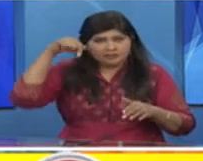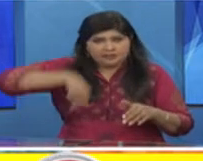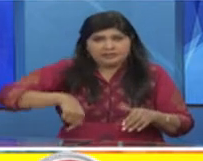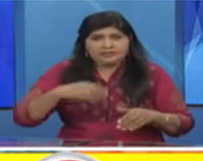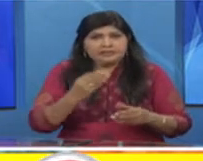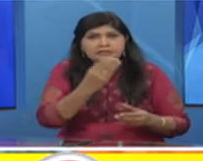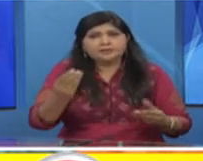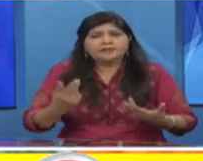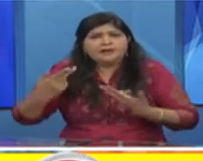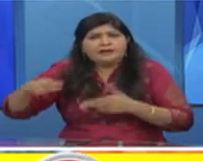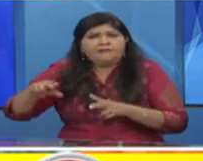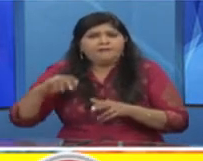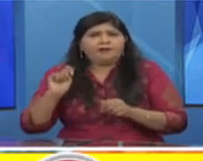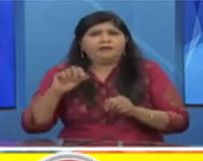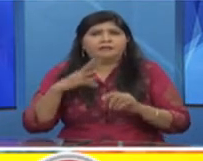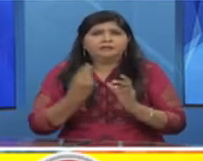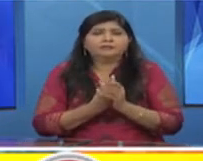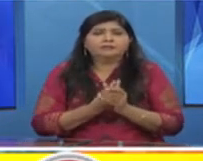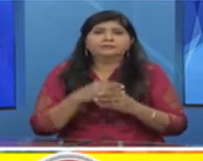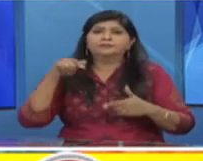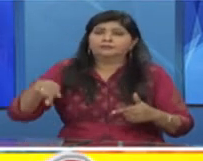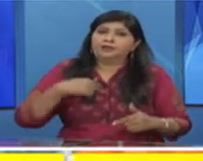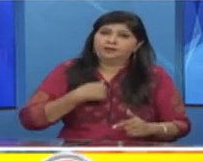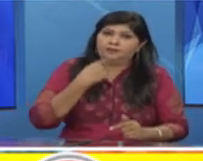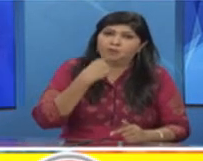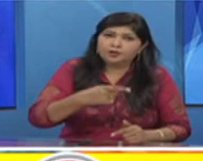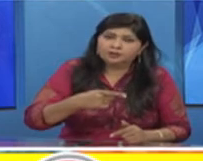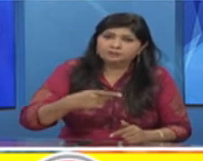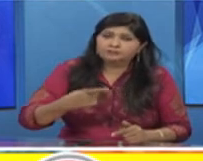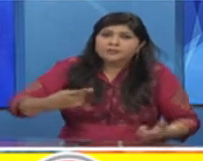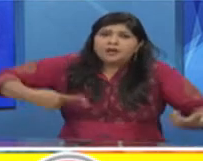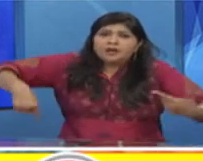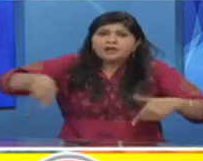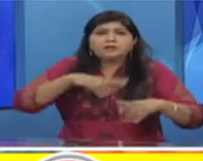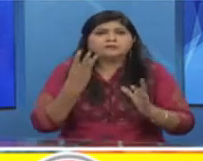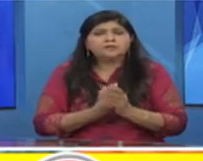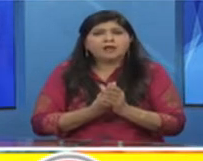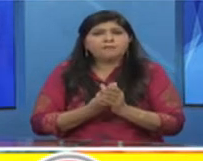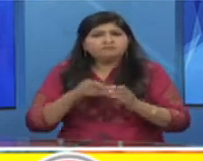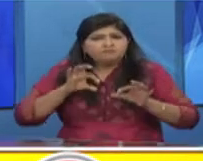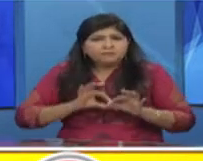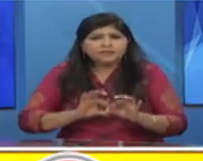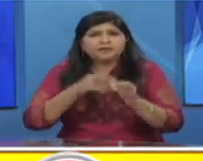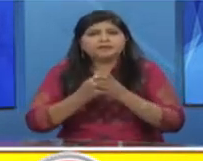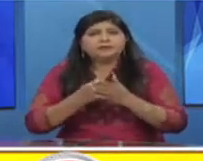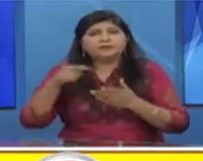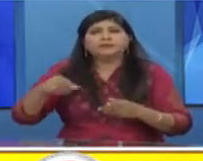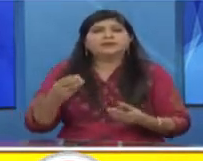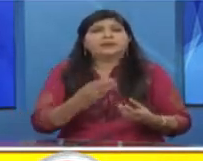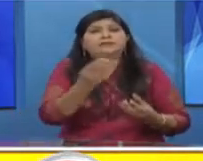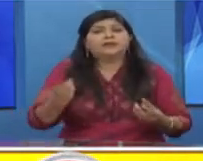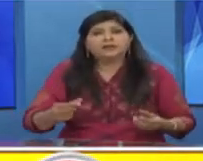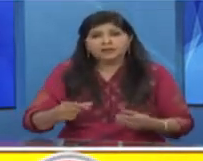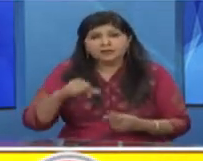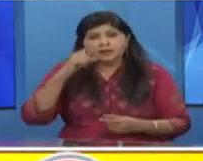पर कुछ अलग करेंगे। मैंने कहा था, आइए हम सभी इस दीपावली पर भारत की